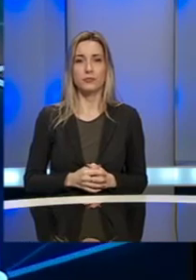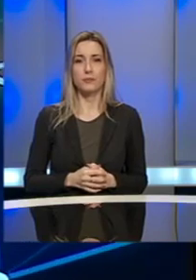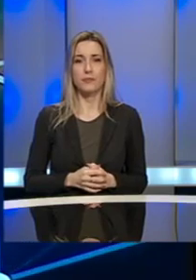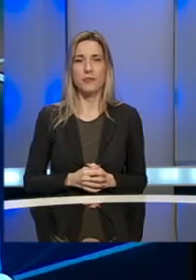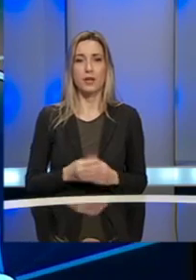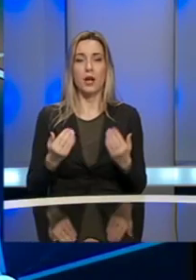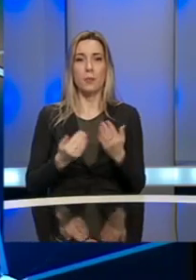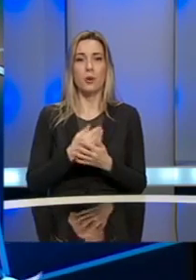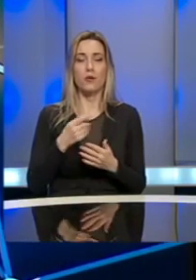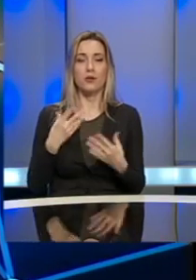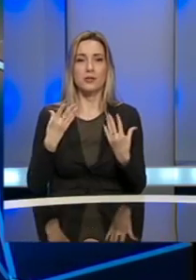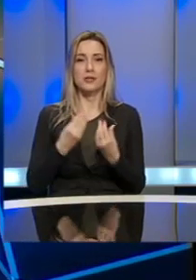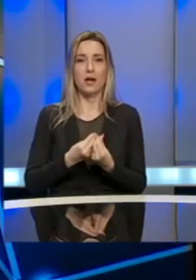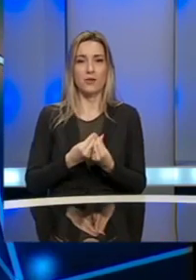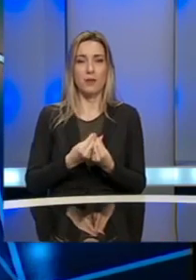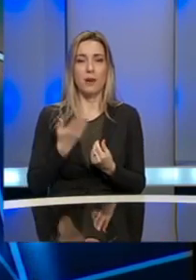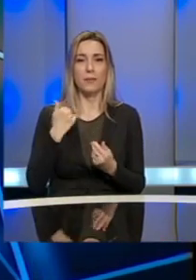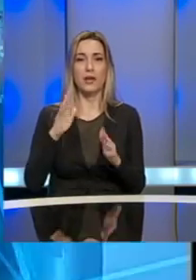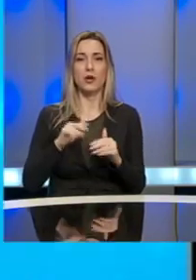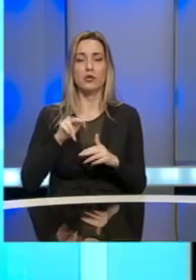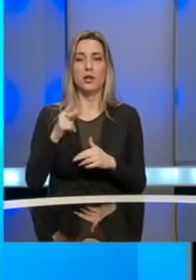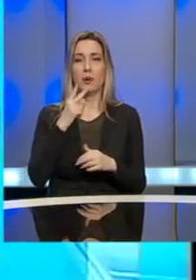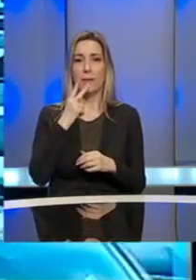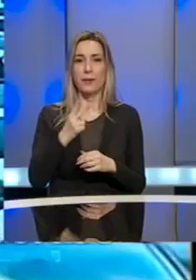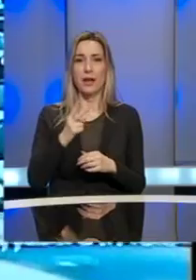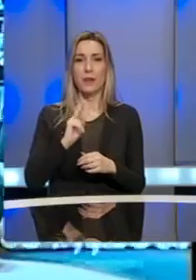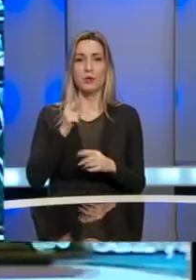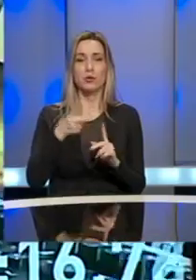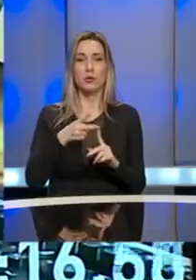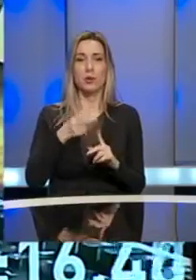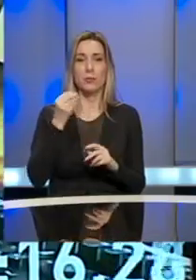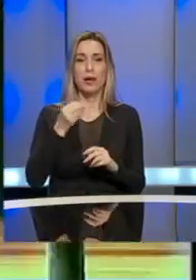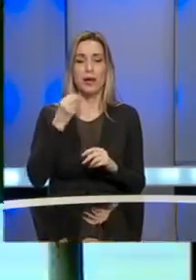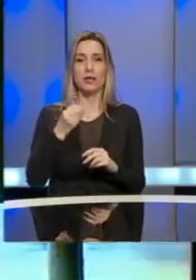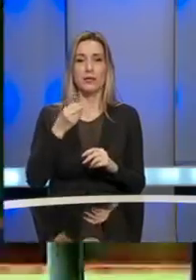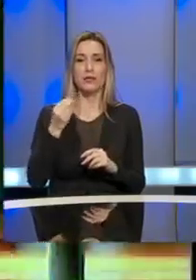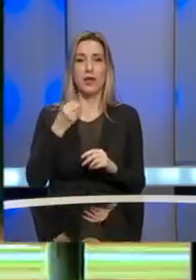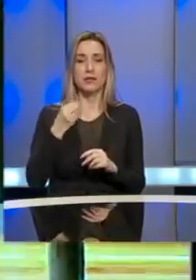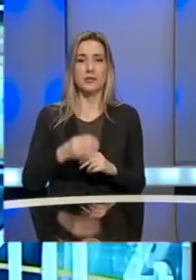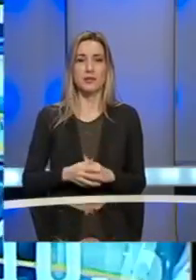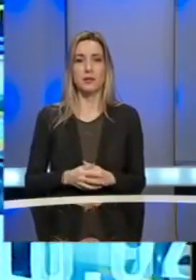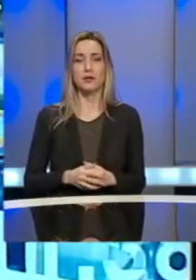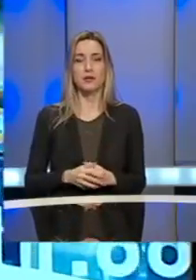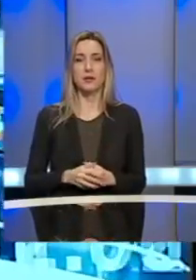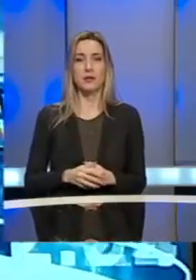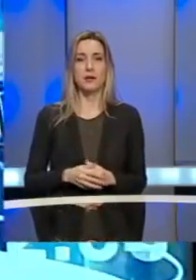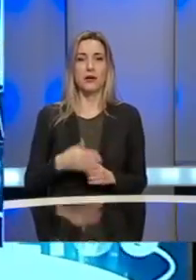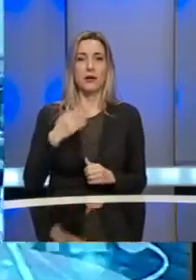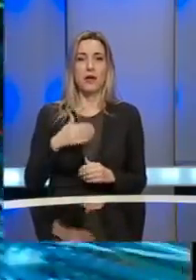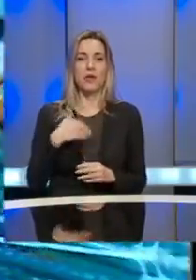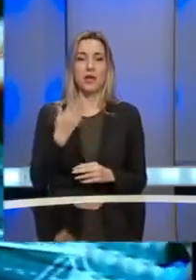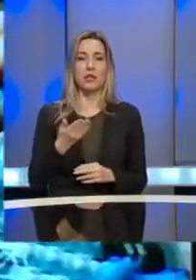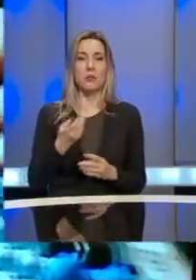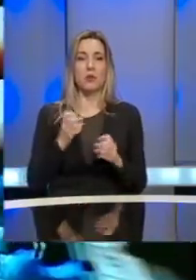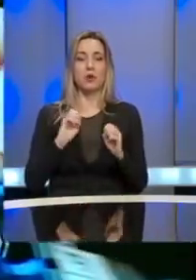Evo nas ponovo sa vama. Prije nego što odemo na pregled, drugi pregled vijesti iz deska BHT1, evo daćemo još